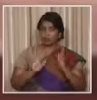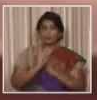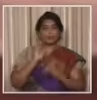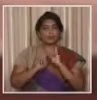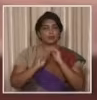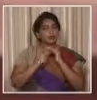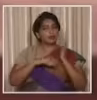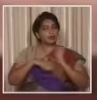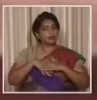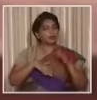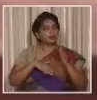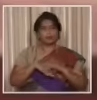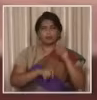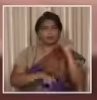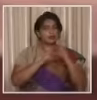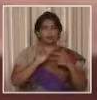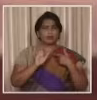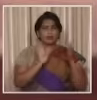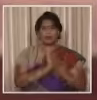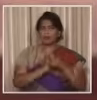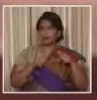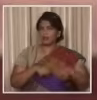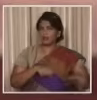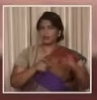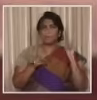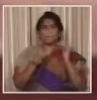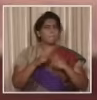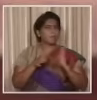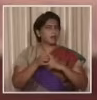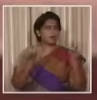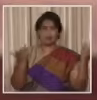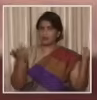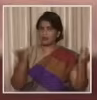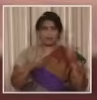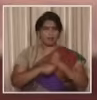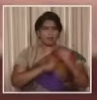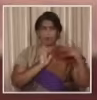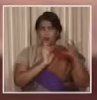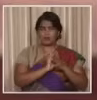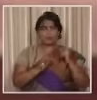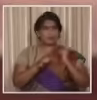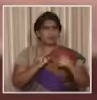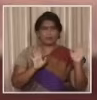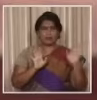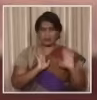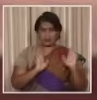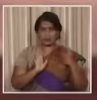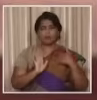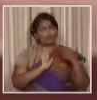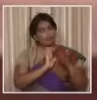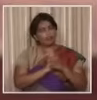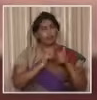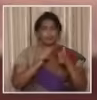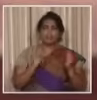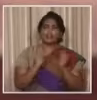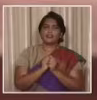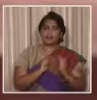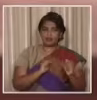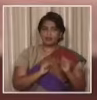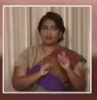අමාත්‍යාංශ දරලා තියෙනවා. කිසිම නිලධාරියෙක් එක්ක මගේ අද්ද වෙනකල් මගේ ප්‍රශ්නයක් නැහැ කරු කතානායකතුමනේ. මම නිලධාරියෙක් කොහොම සුබදා වැඩ කළා